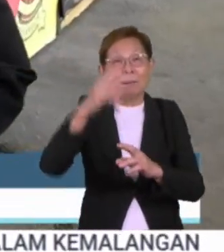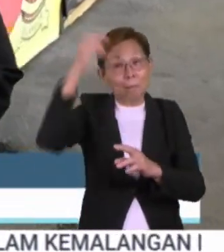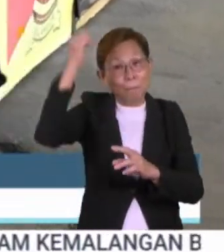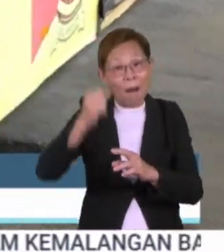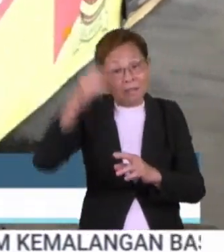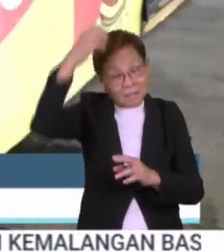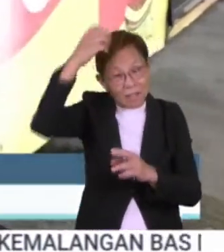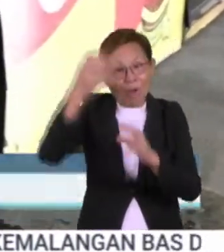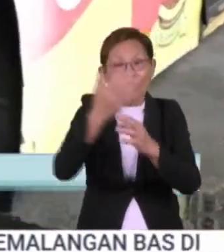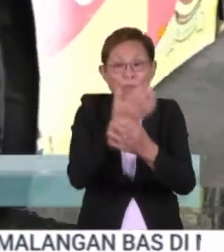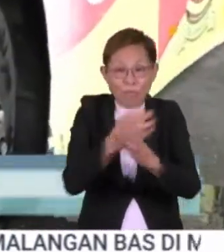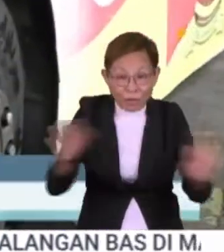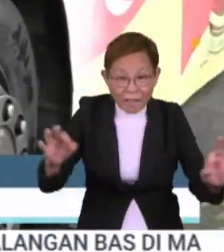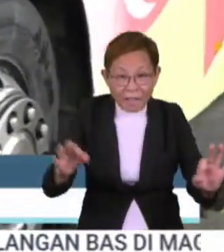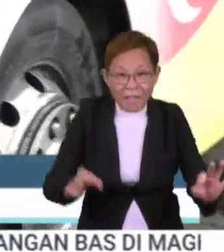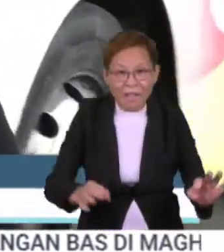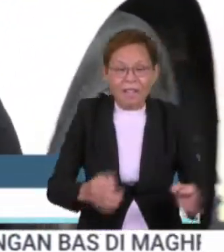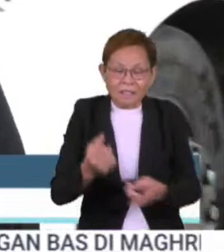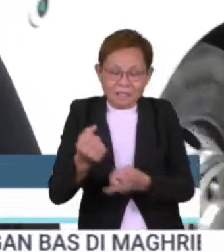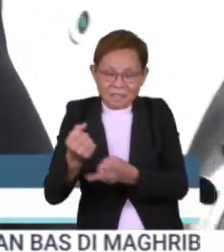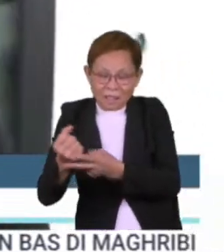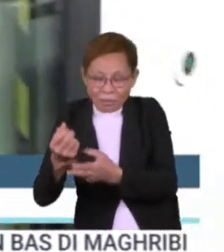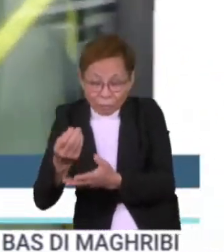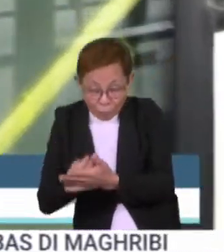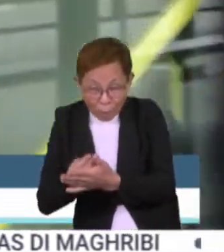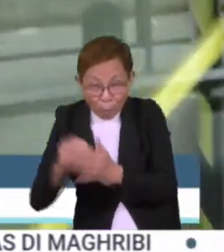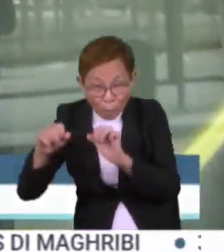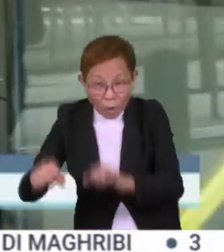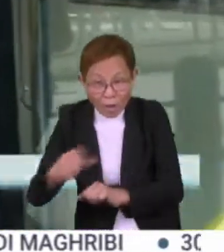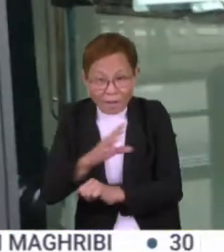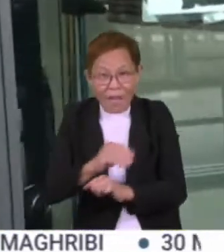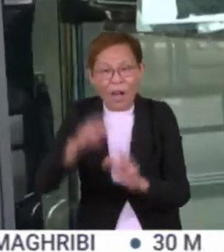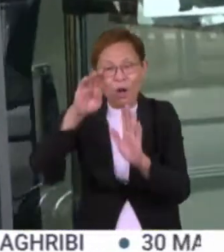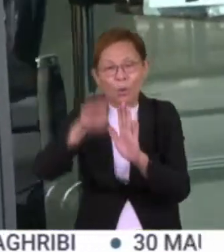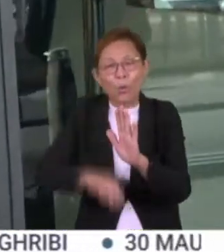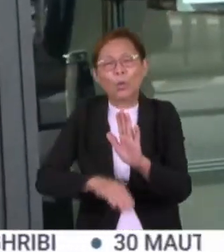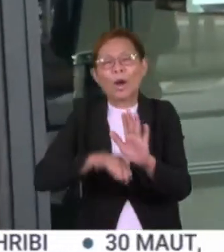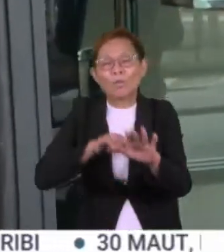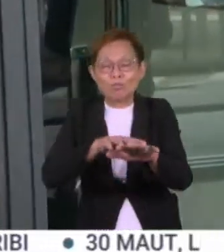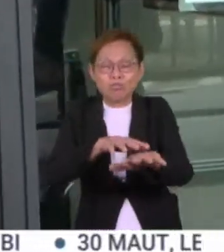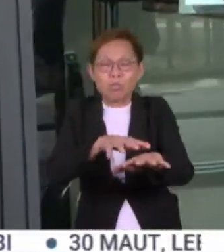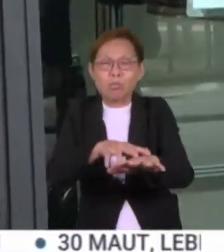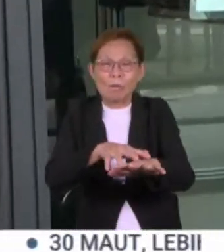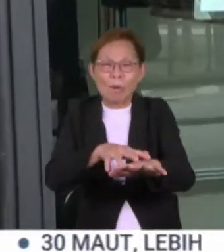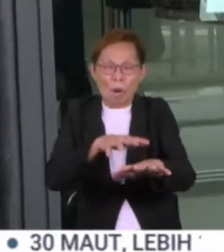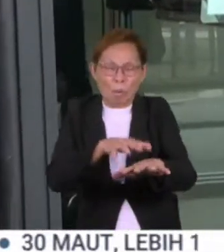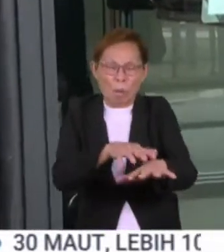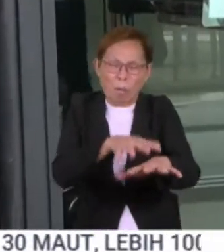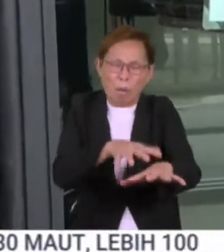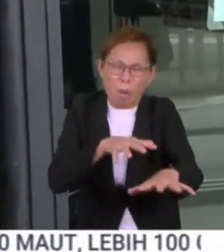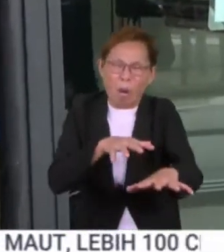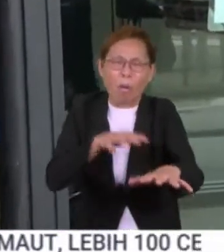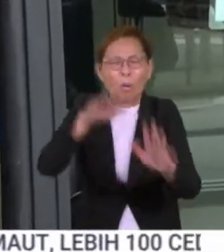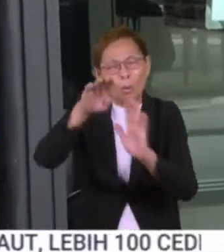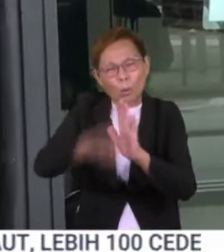bukan saja Malah dapat mengurangi kesesakan lalu lintas